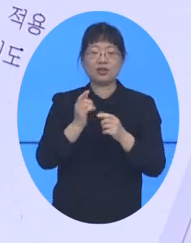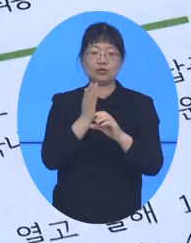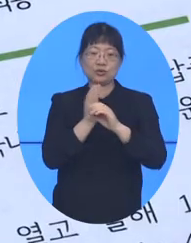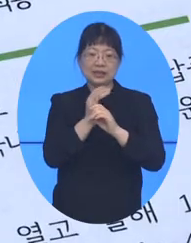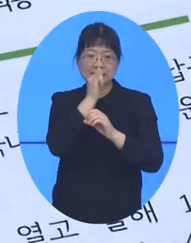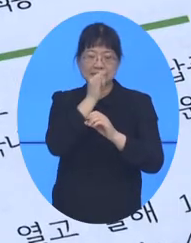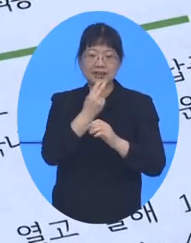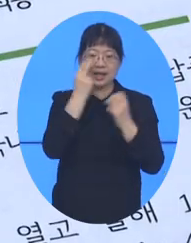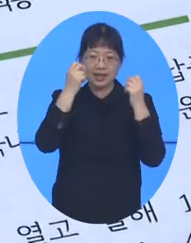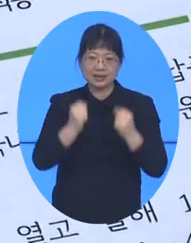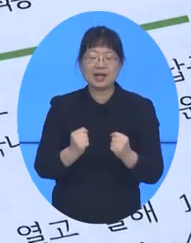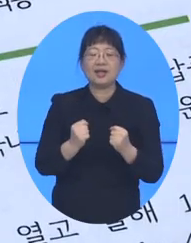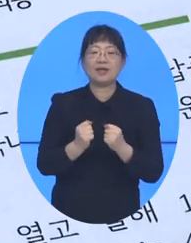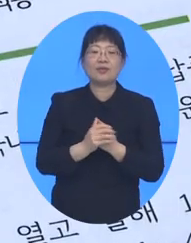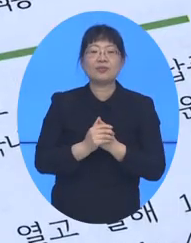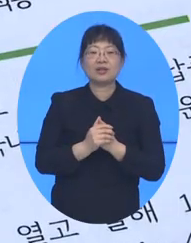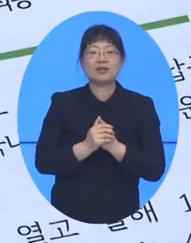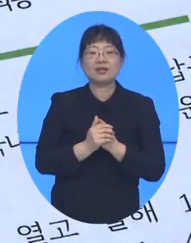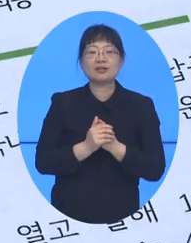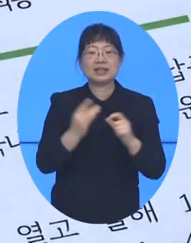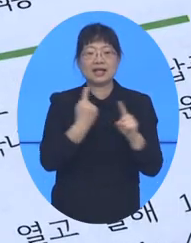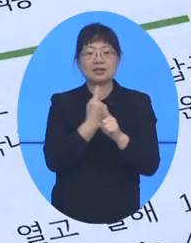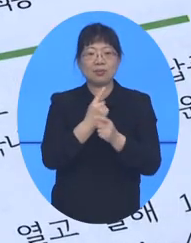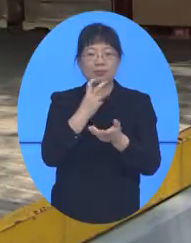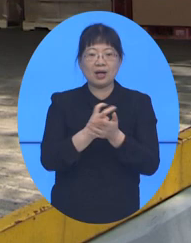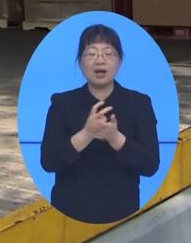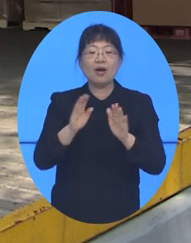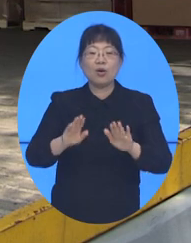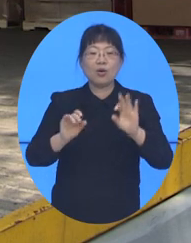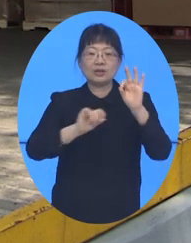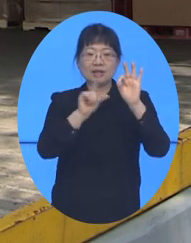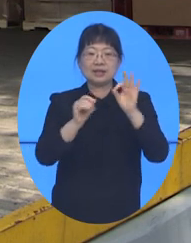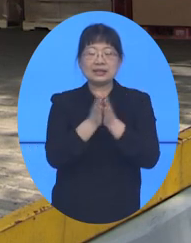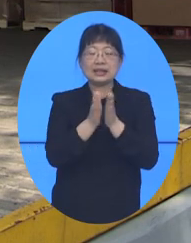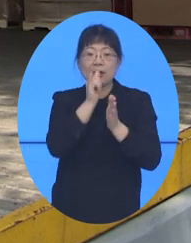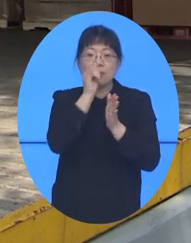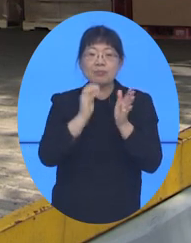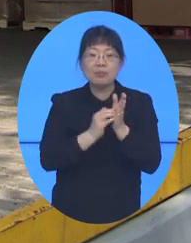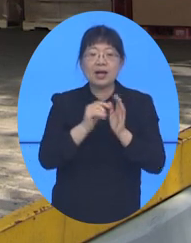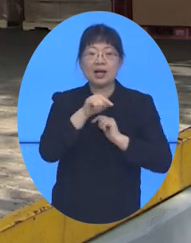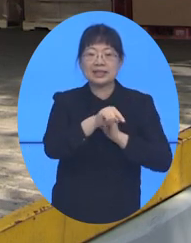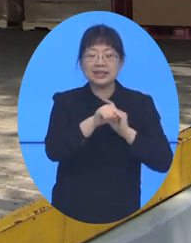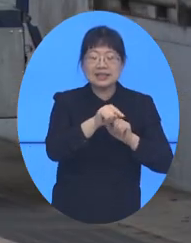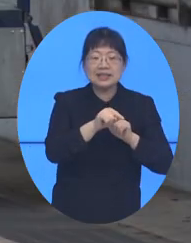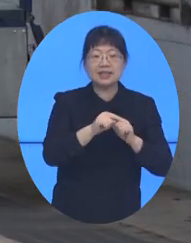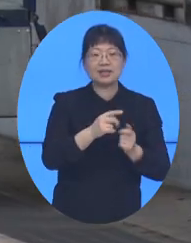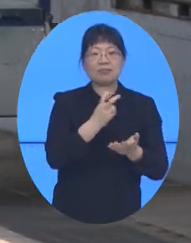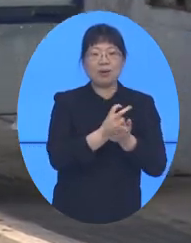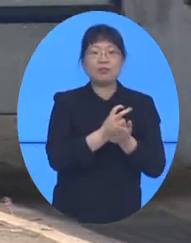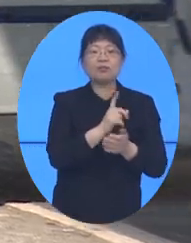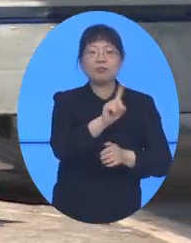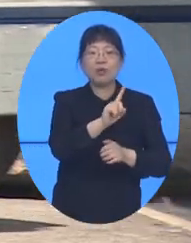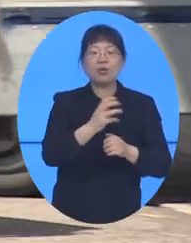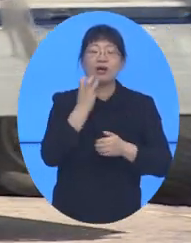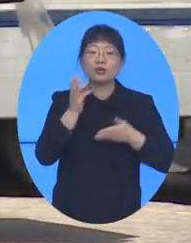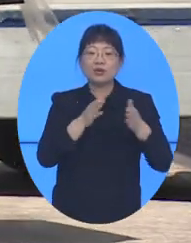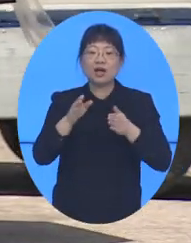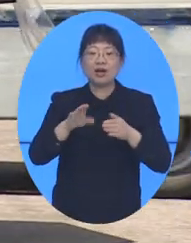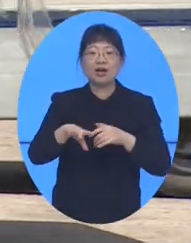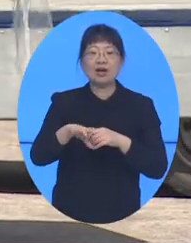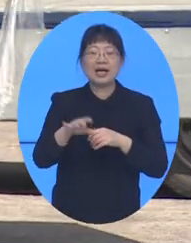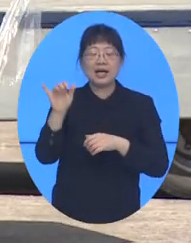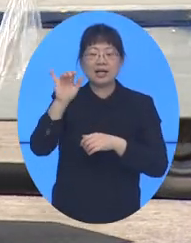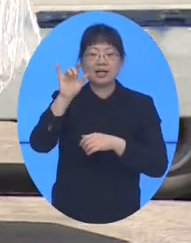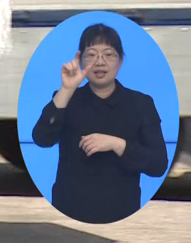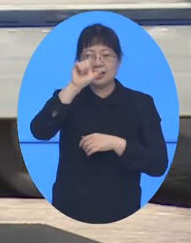상생협력법 개정안이 올해 10월 본격 시행될 예정입니다. 경기도형 납품대금 연동제는 법 시행 전 경기도가 전국